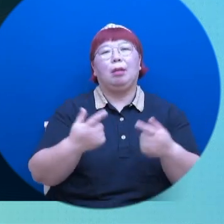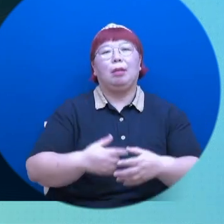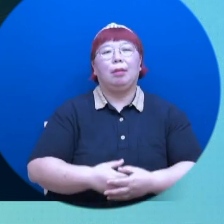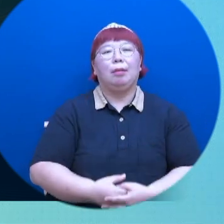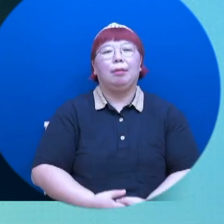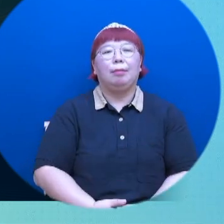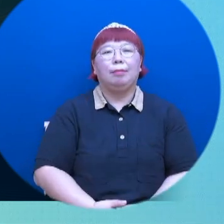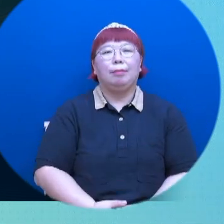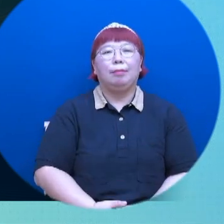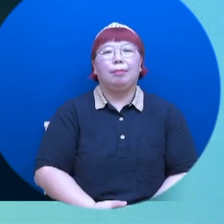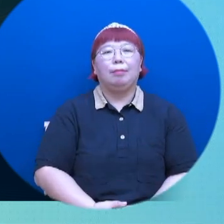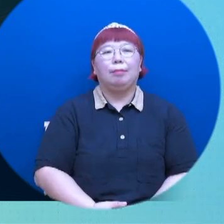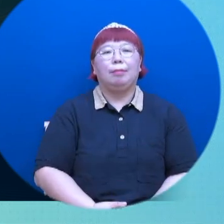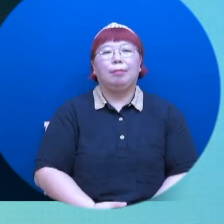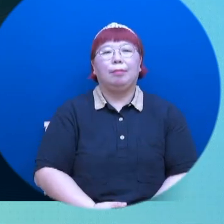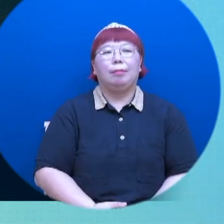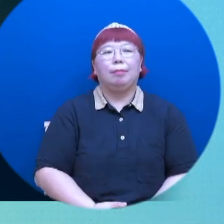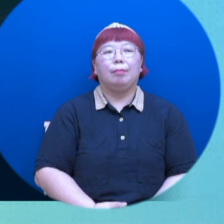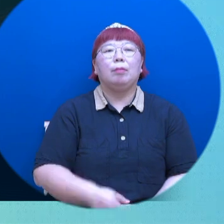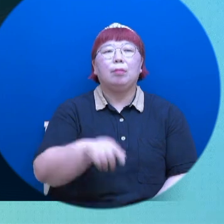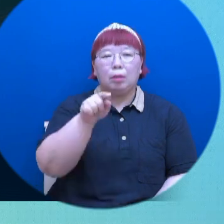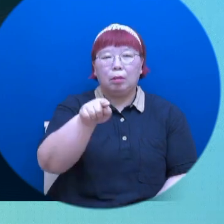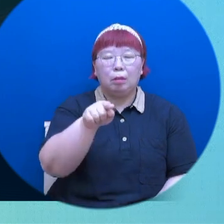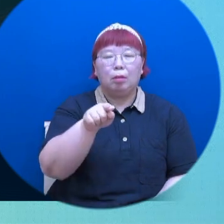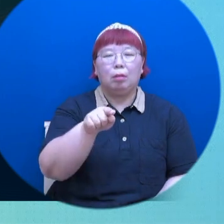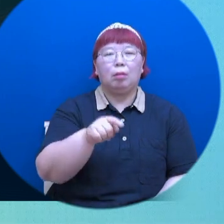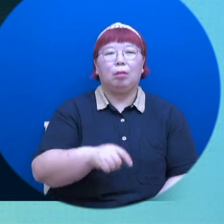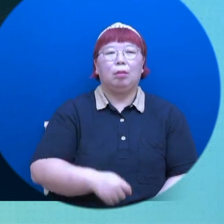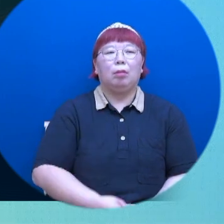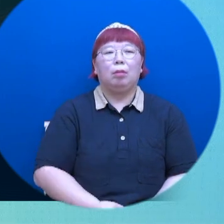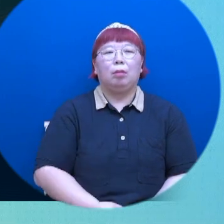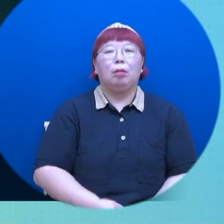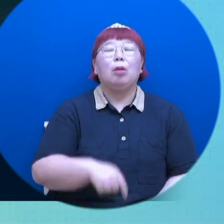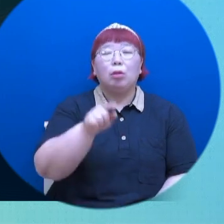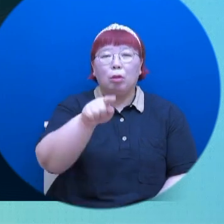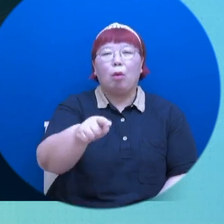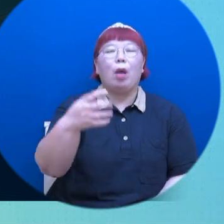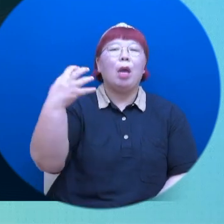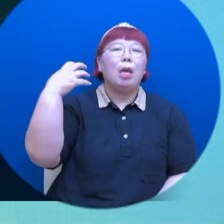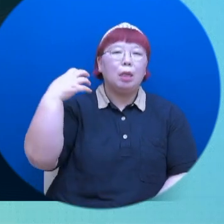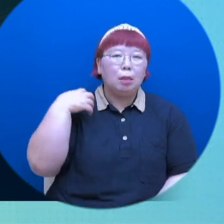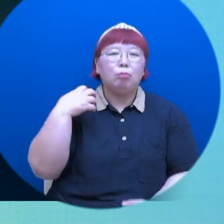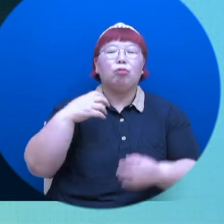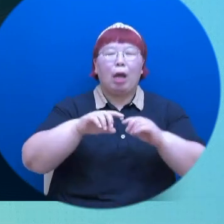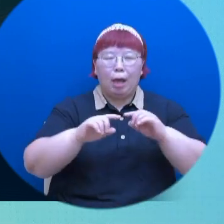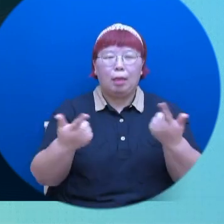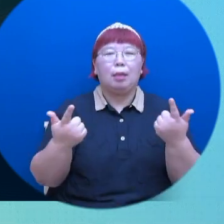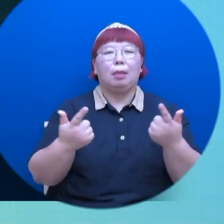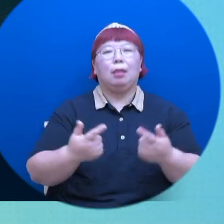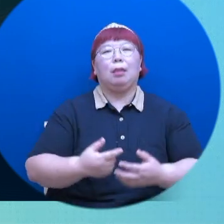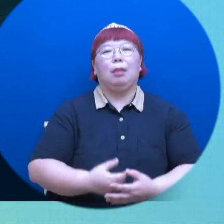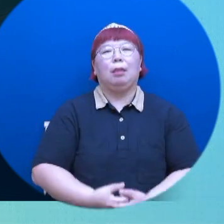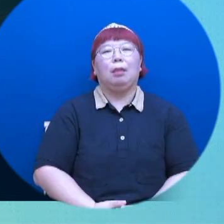아니란다. 그건 너의 의무가 아니란다.